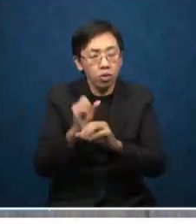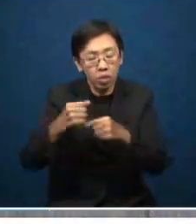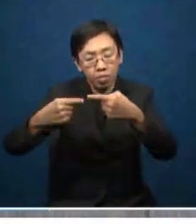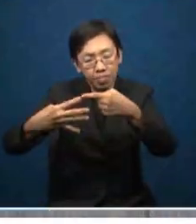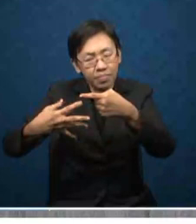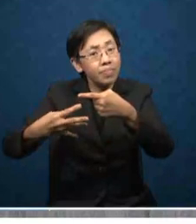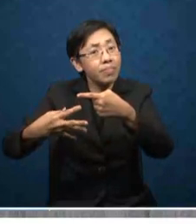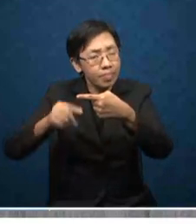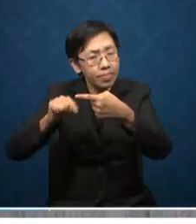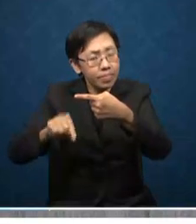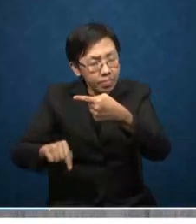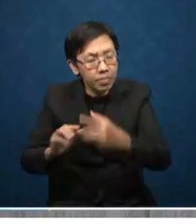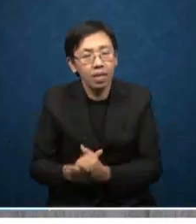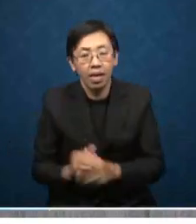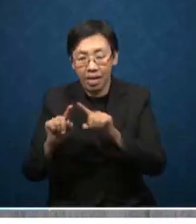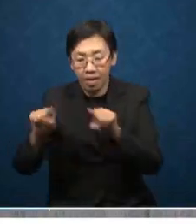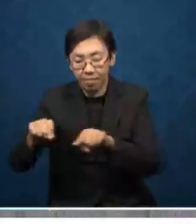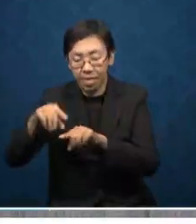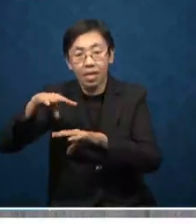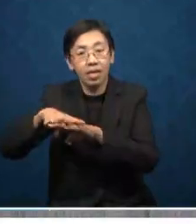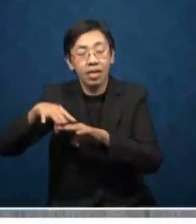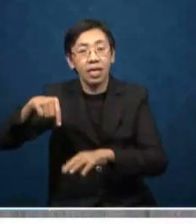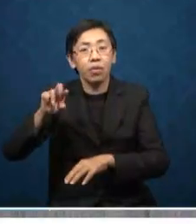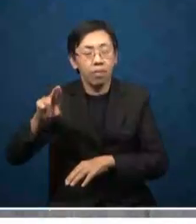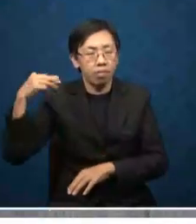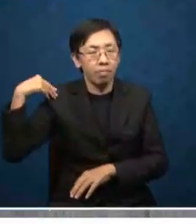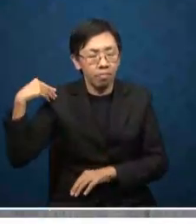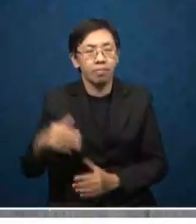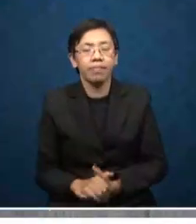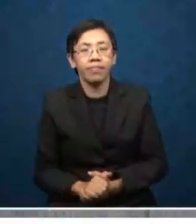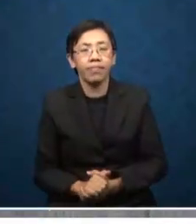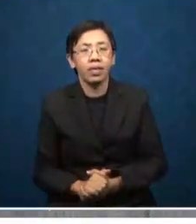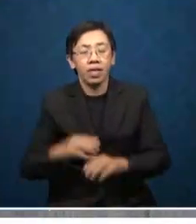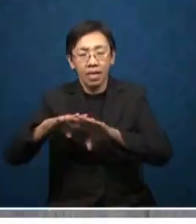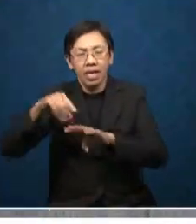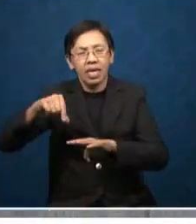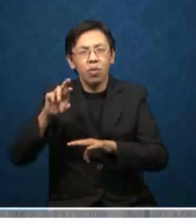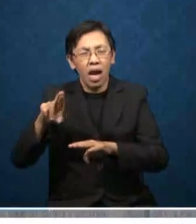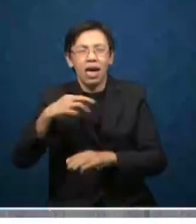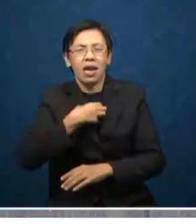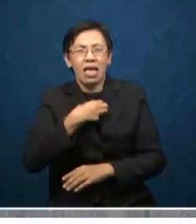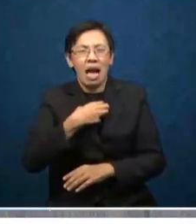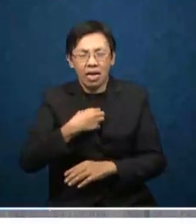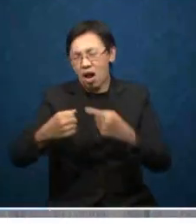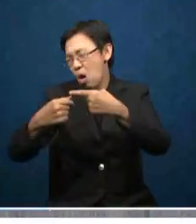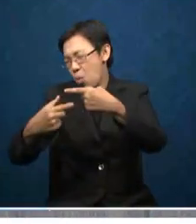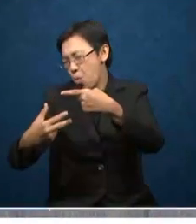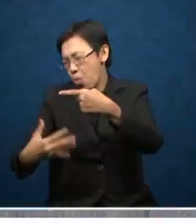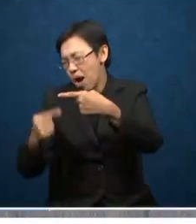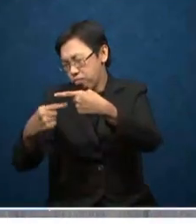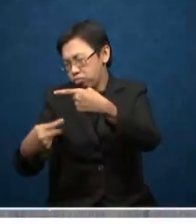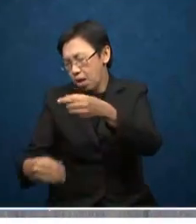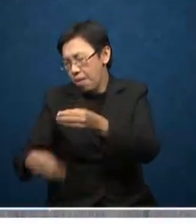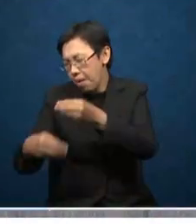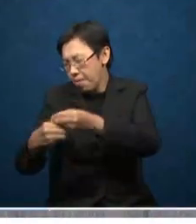เรื่องอยู่ในเนี้ยแล้วท่านก็มี QRCodeตอนท้ายอีกเหมือนกันท่านน่าจะทำให้มากกว่านี้อีก QR Codeที่ว่าเนี่ยนะหลาย